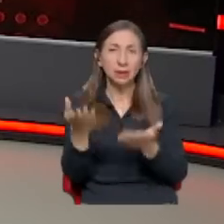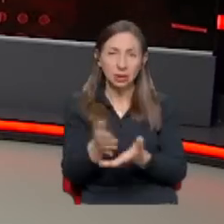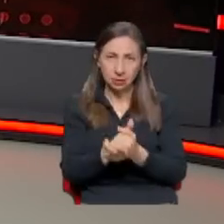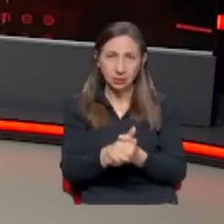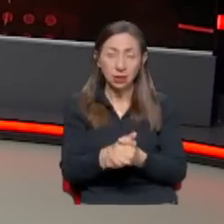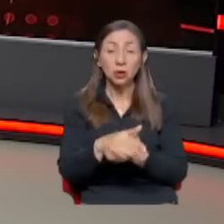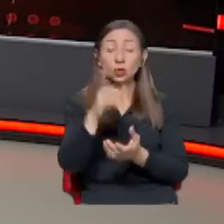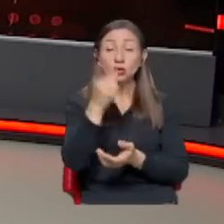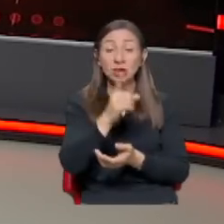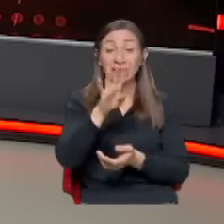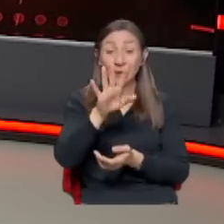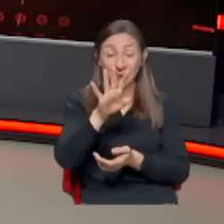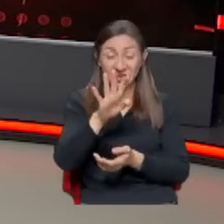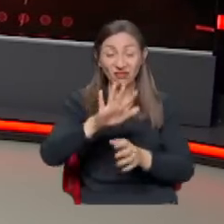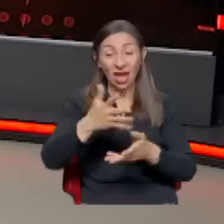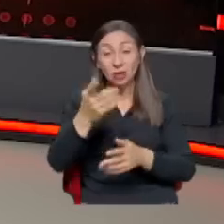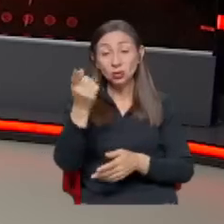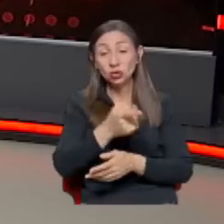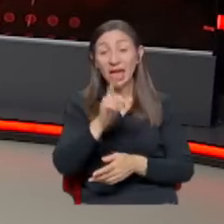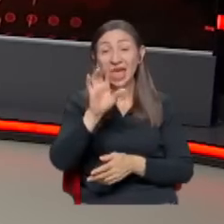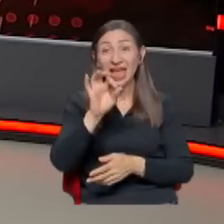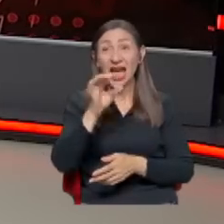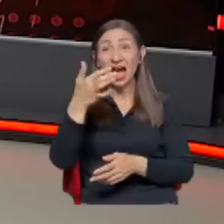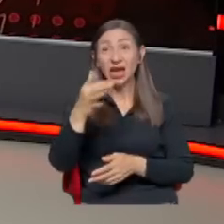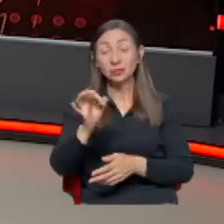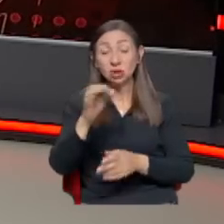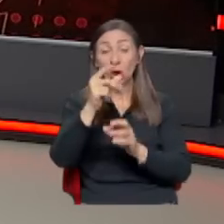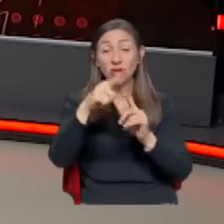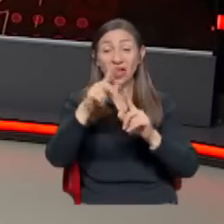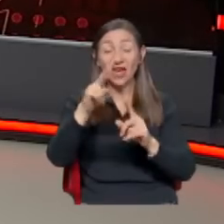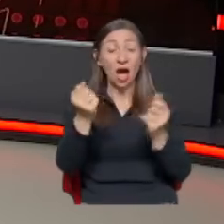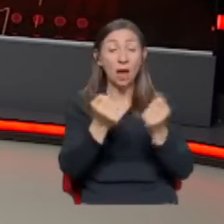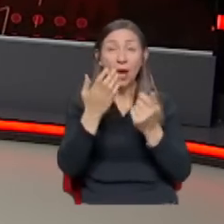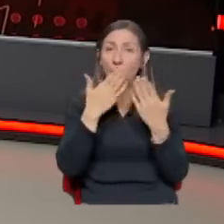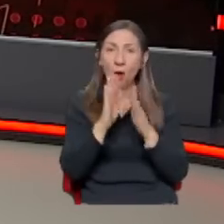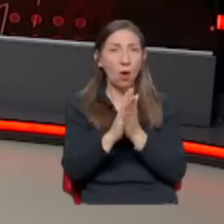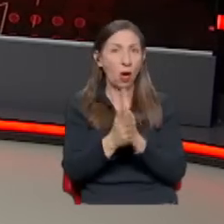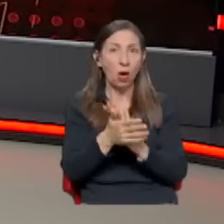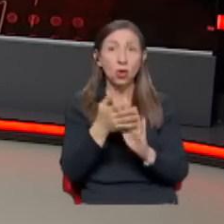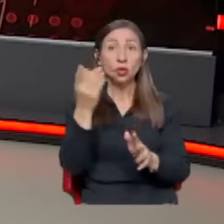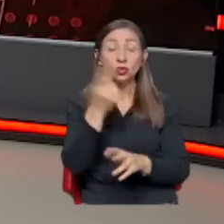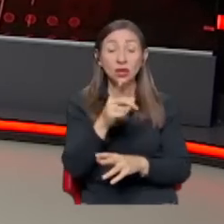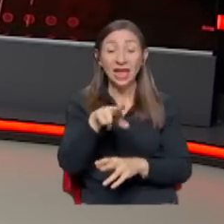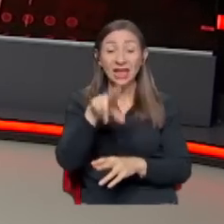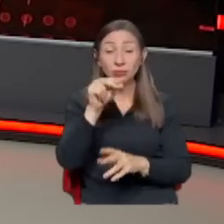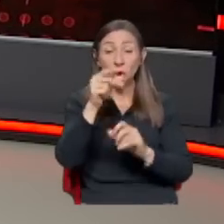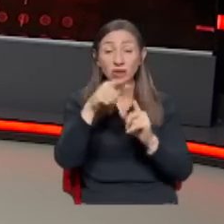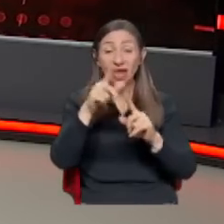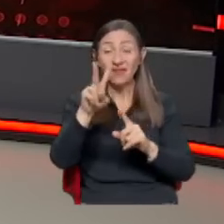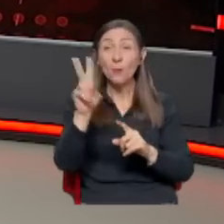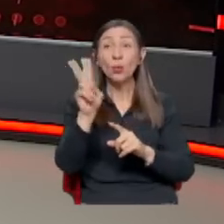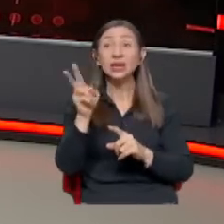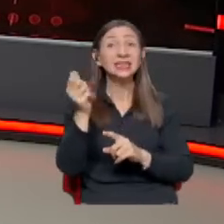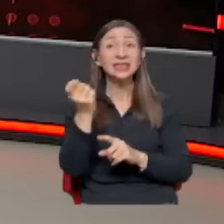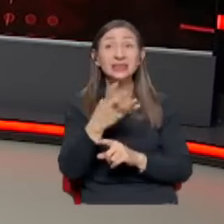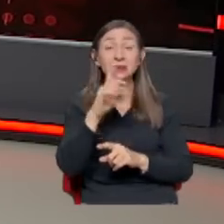geldi. %45'lik ya da %50-60'lık ÖTV'li araç kalmadı. %70 ÖTV'li model